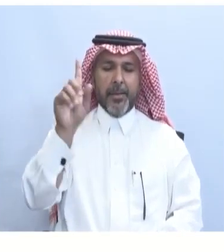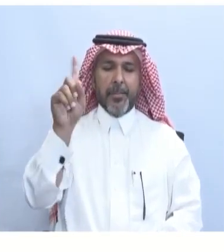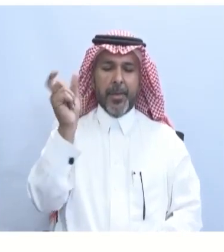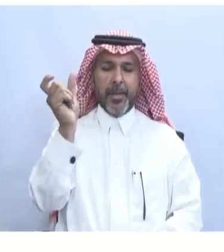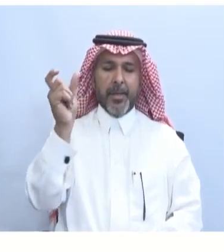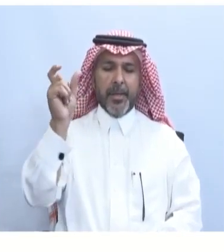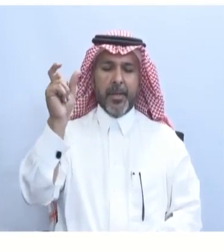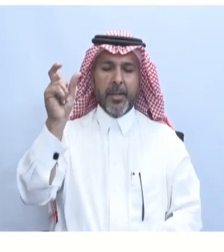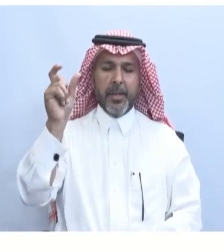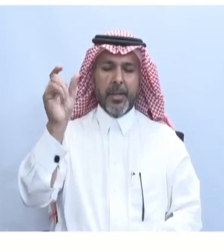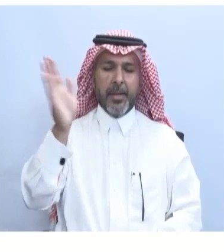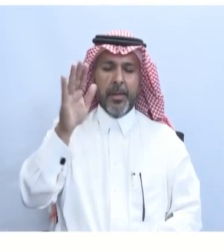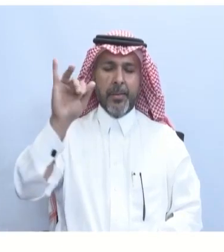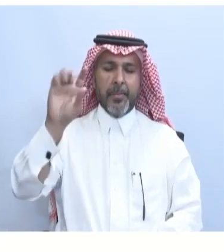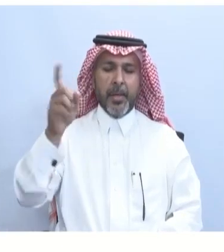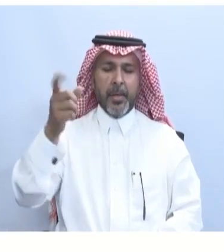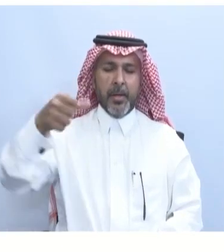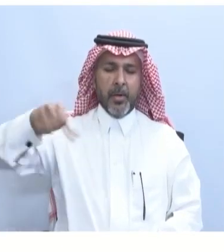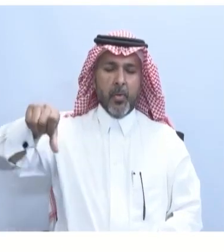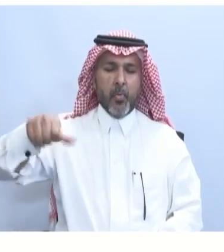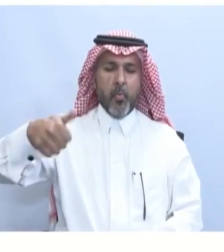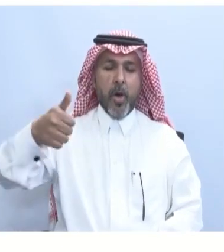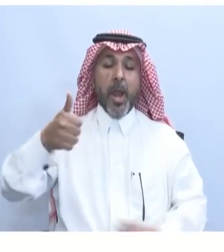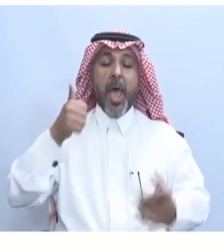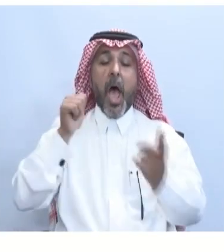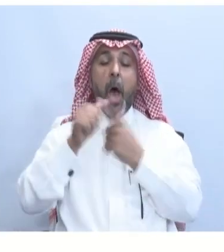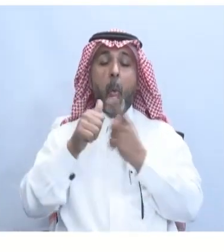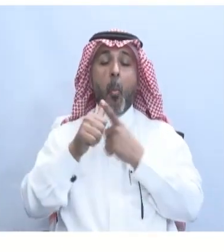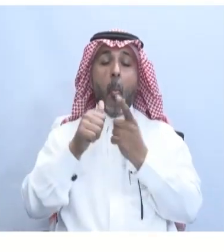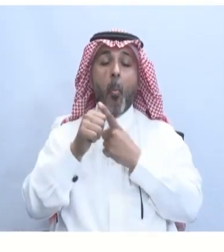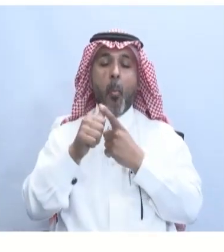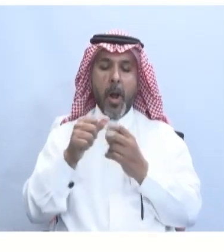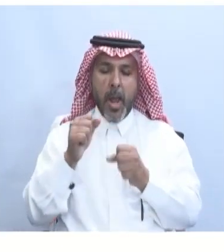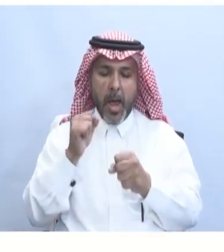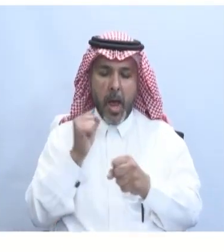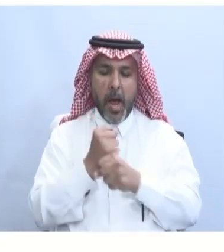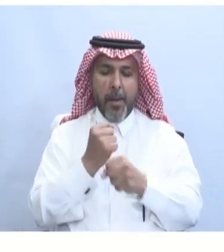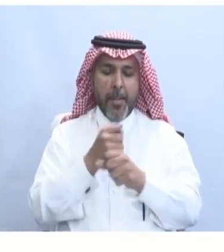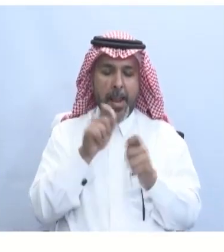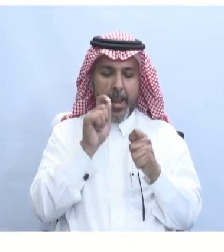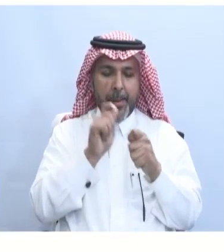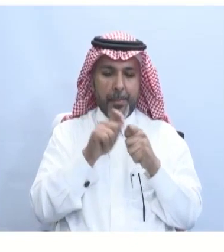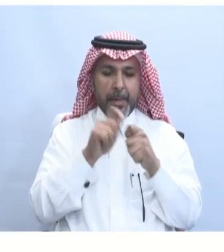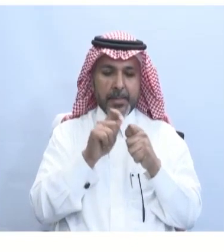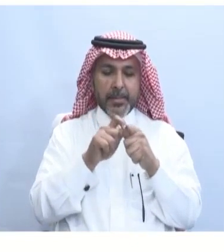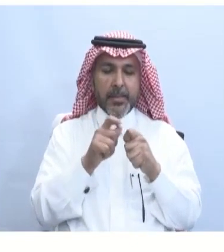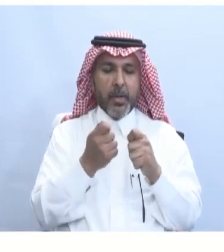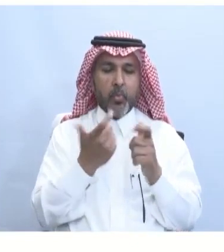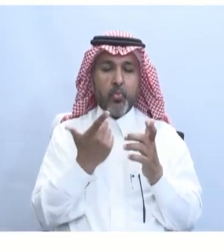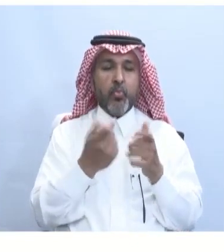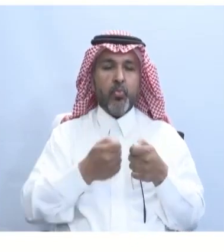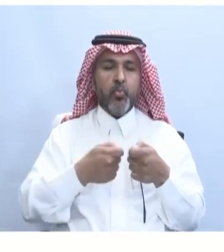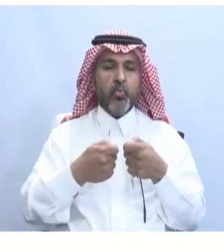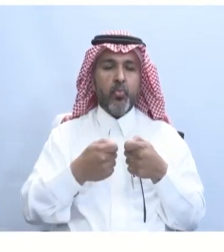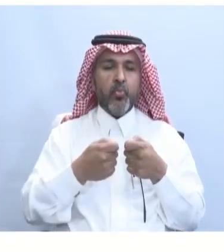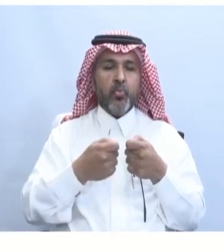منشاه تصنع فيها القطع النقديه عندما نقول العمله اذا يقصد بها القطع النقديه وهي العمله